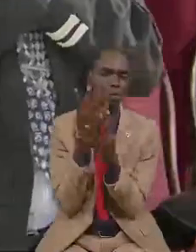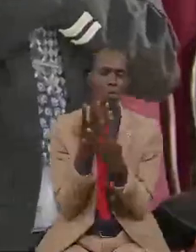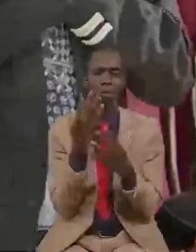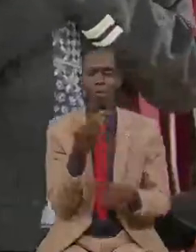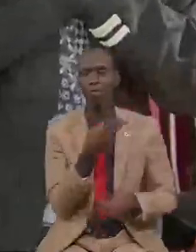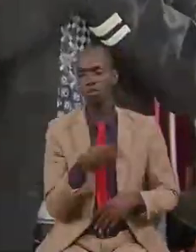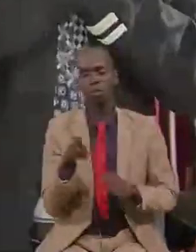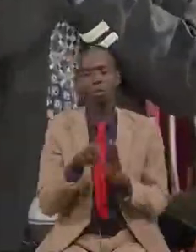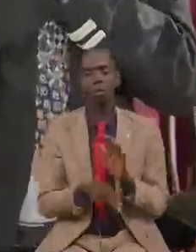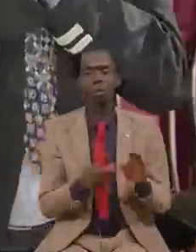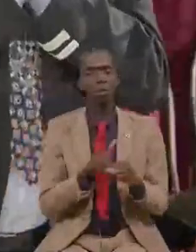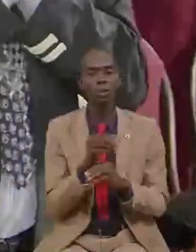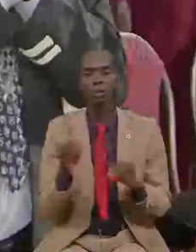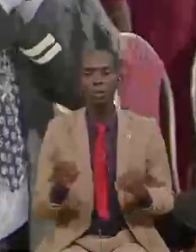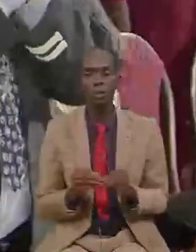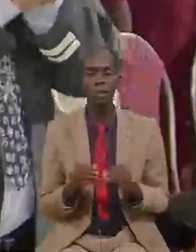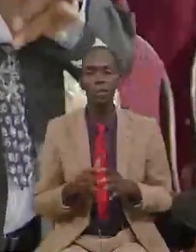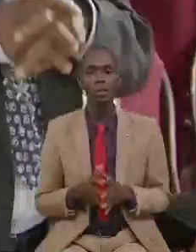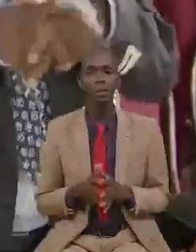si tu ne l'utilises pas.